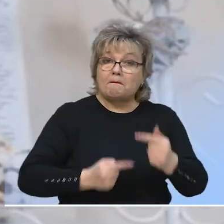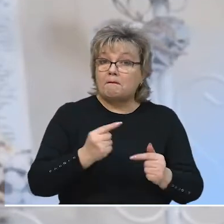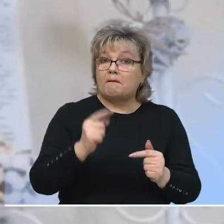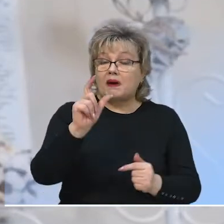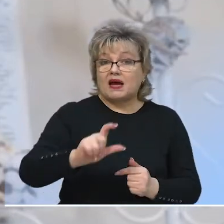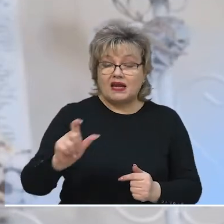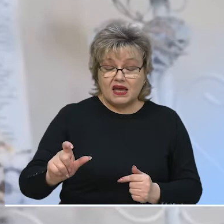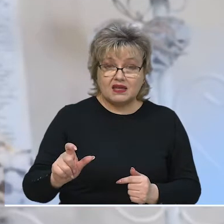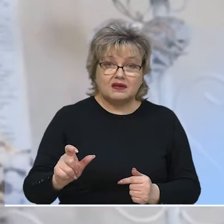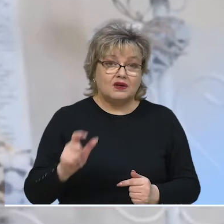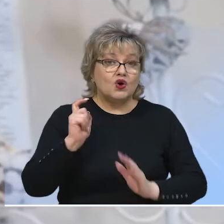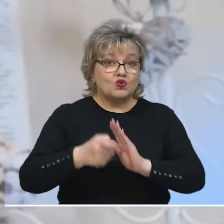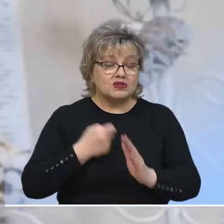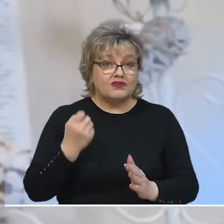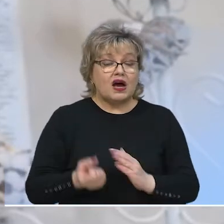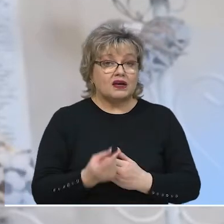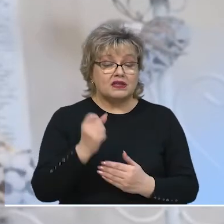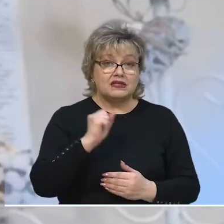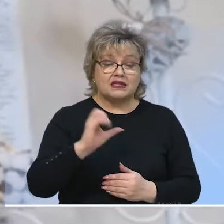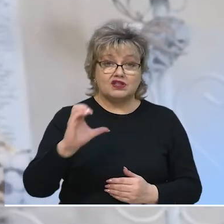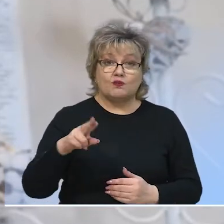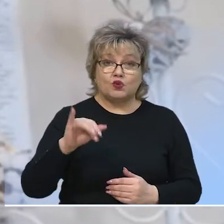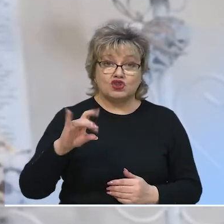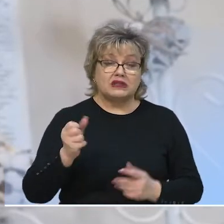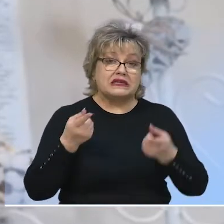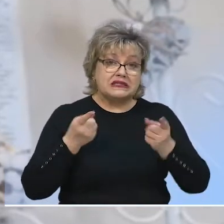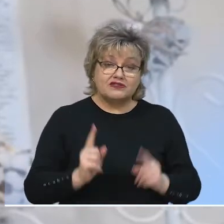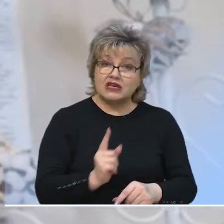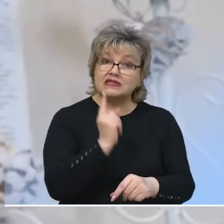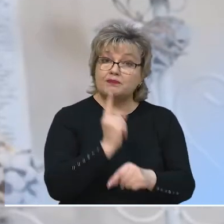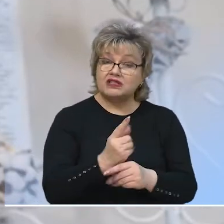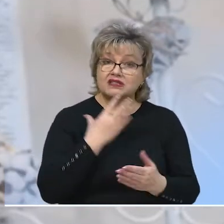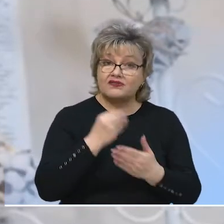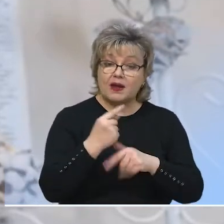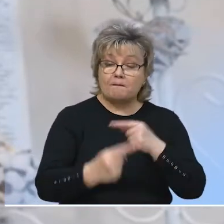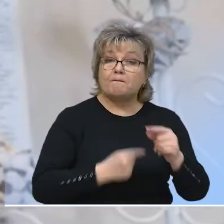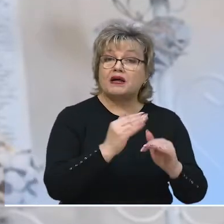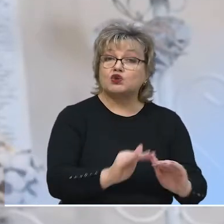поколение давалась фраза Александра Сергеевича Пушкина. Он действительно запретил своим потомкам писать